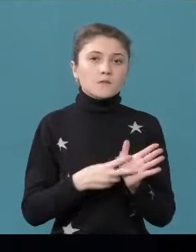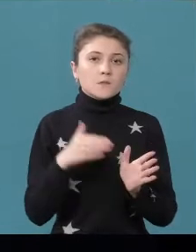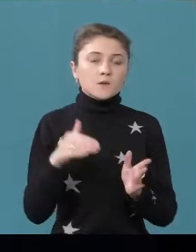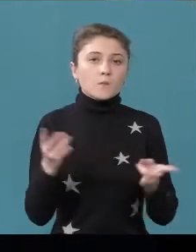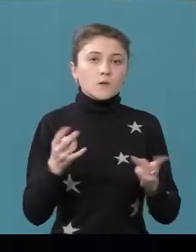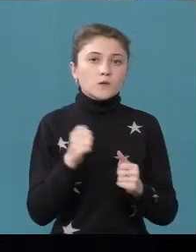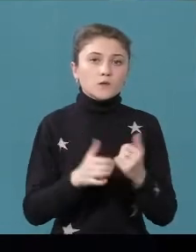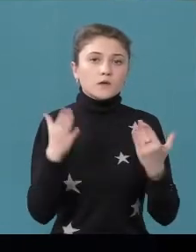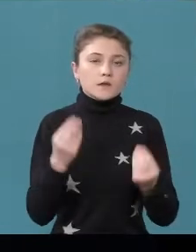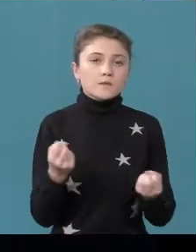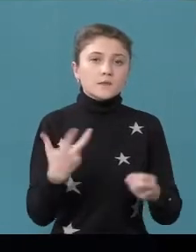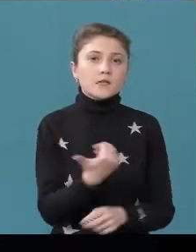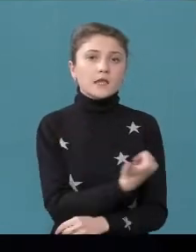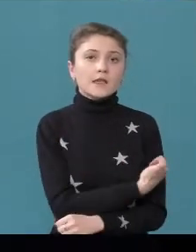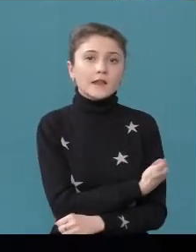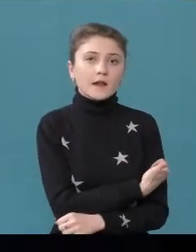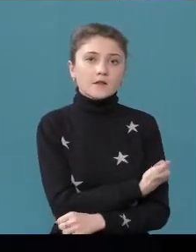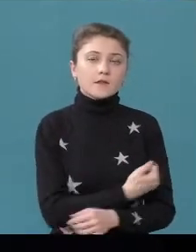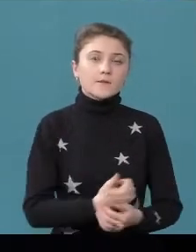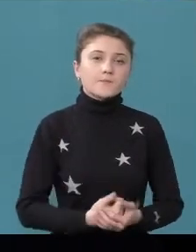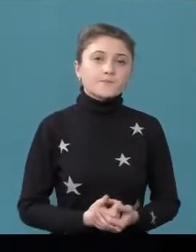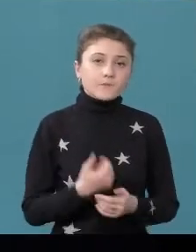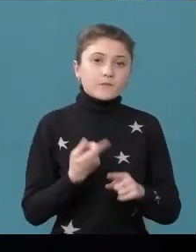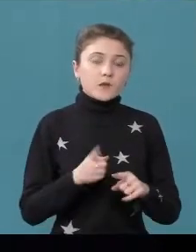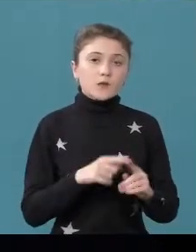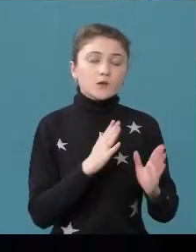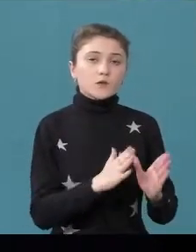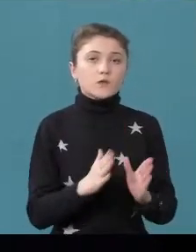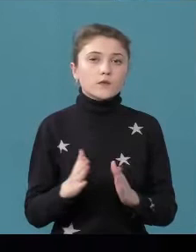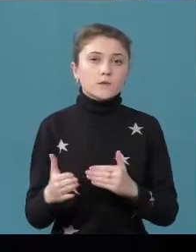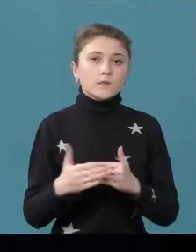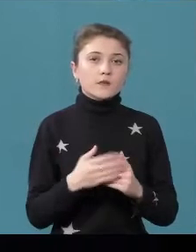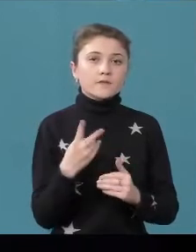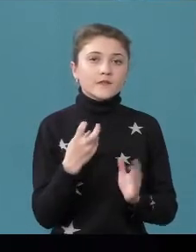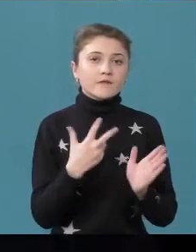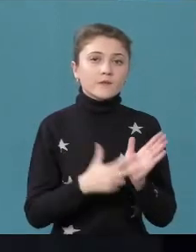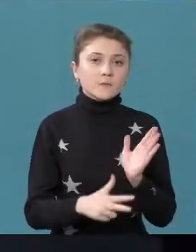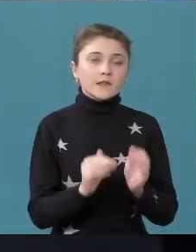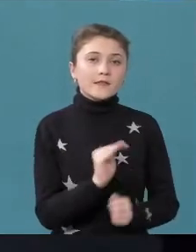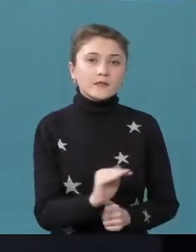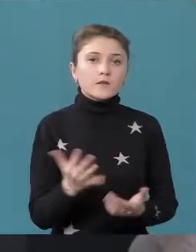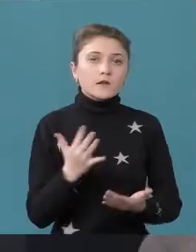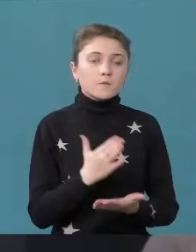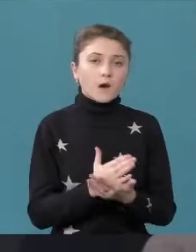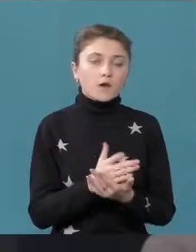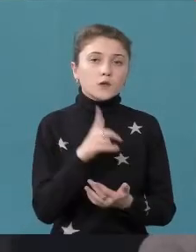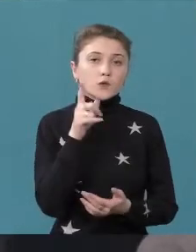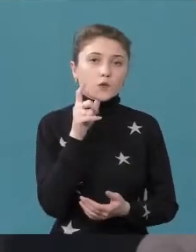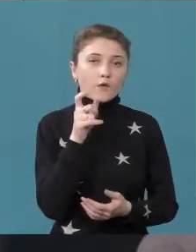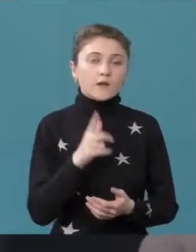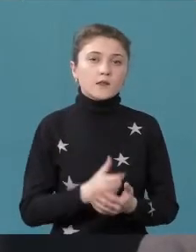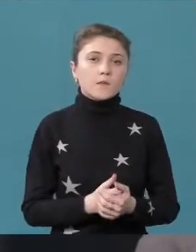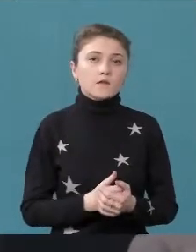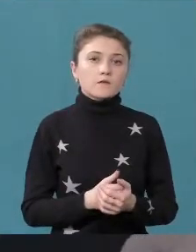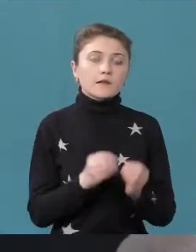щоденних ін'єкцій інсуліну. І в цій структурі близько 280 діток, які мають цукровий діабет. Понад 10